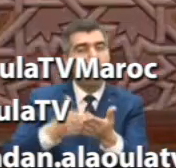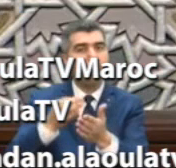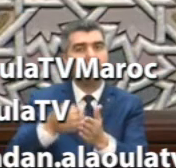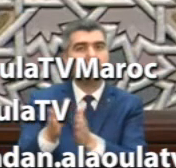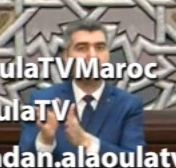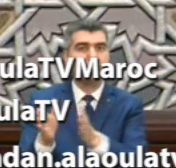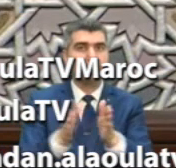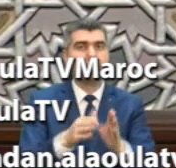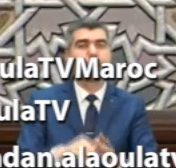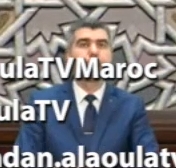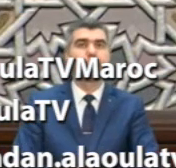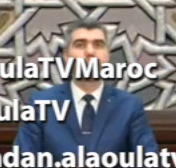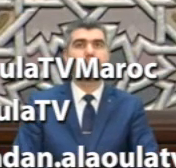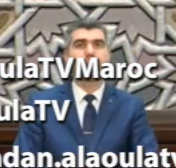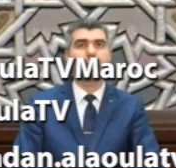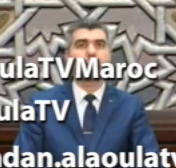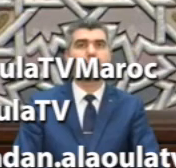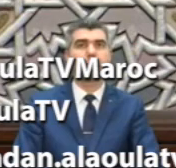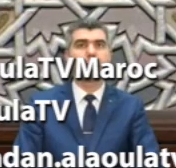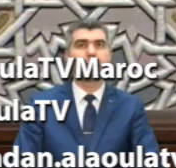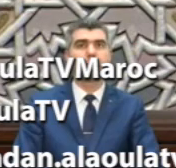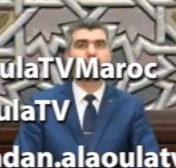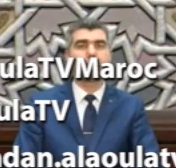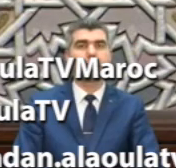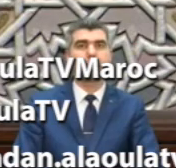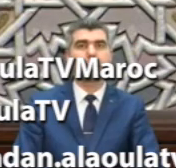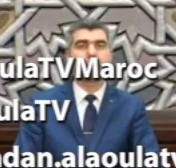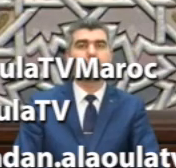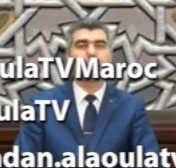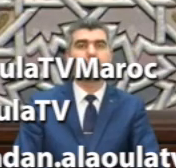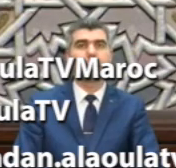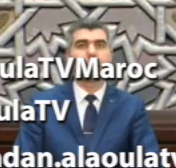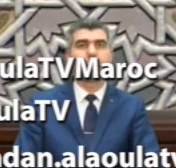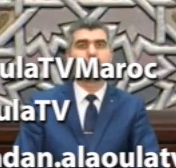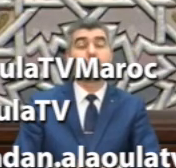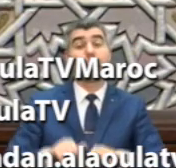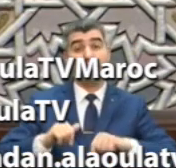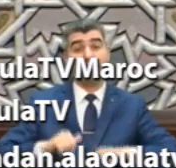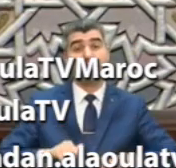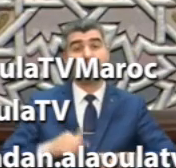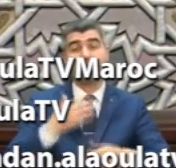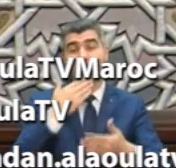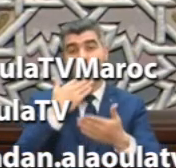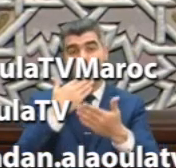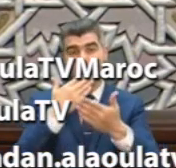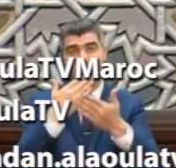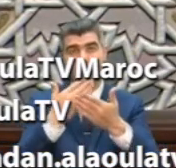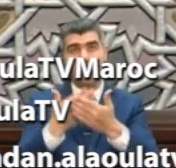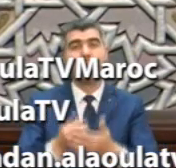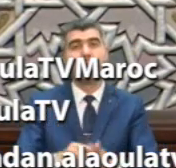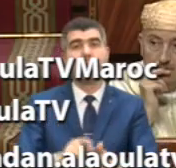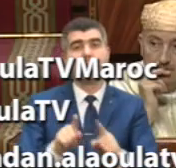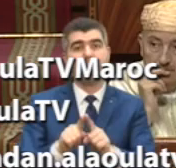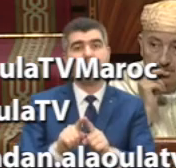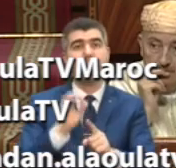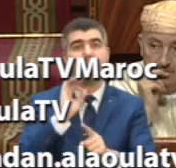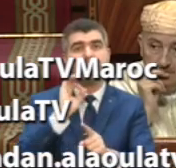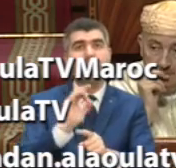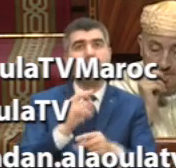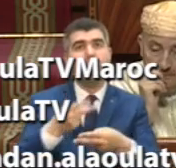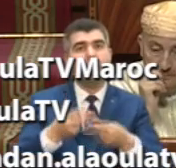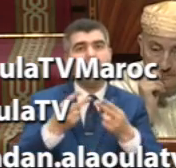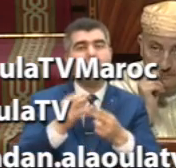على احترام الوقت. شكرا. تعقيب تفضل. السيد الوزير، كنشكر فيكم النزاهة الفكرية المعهودة